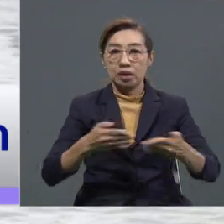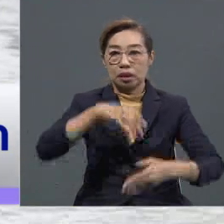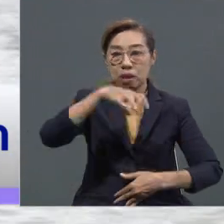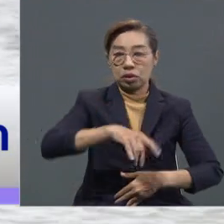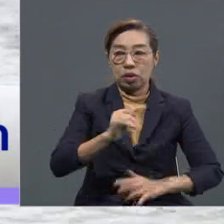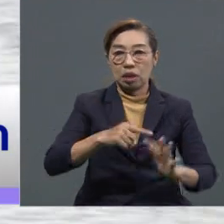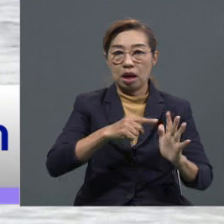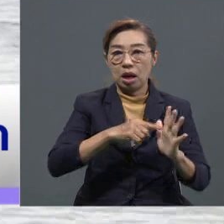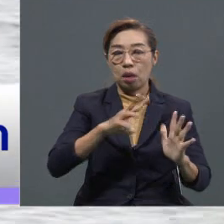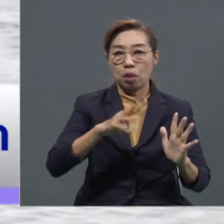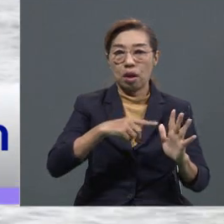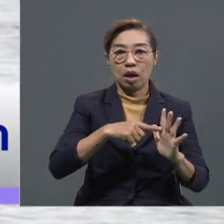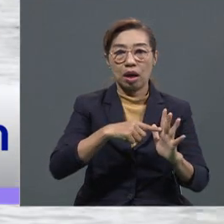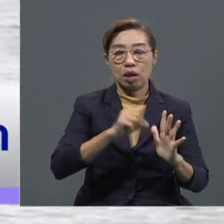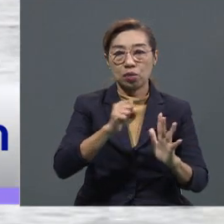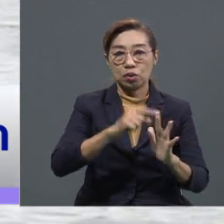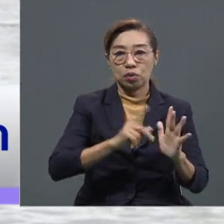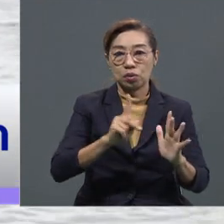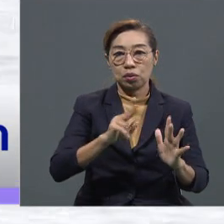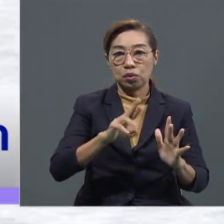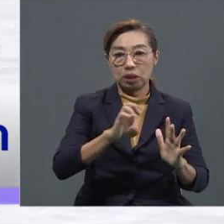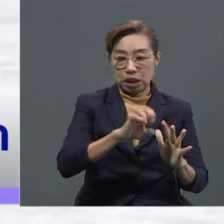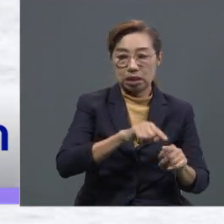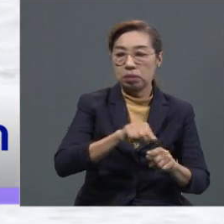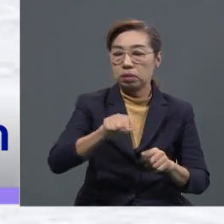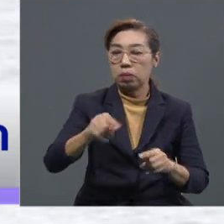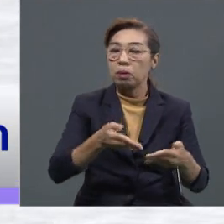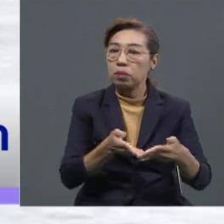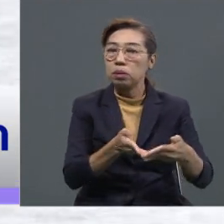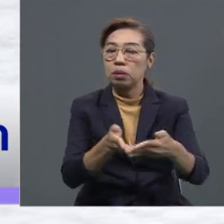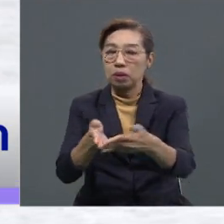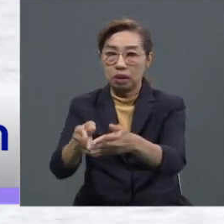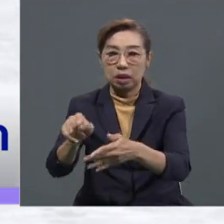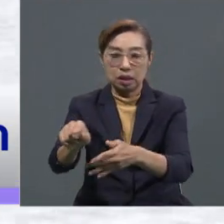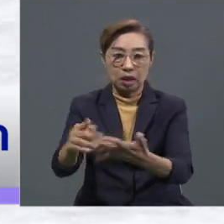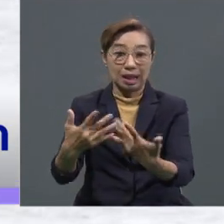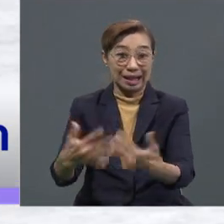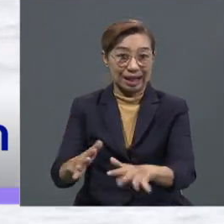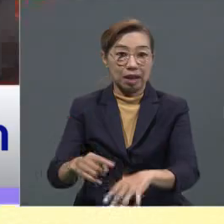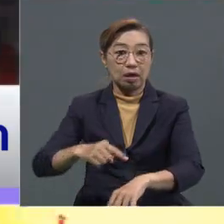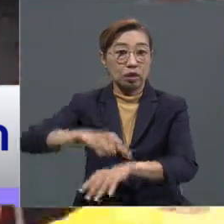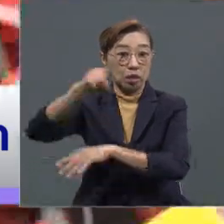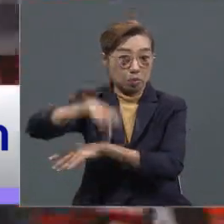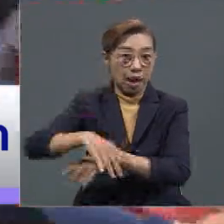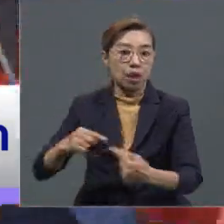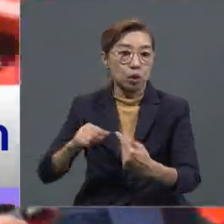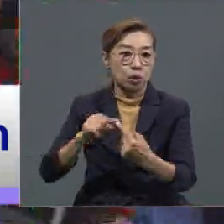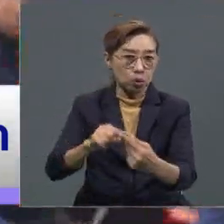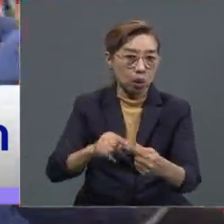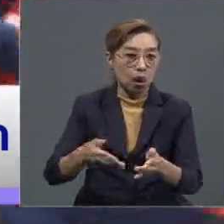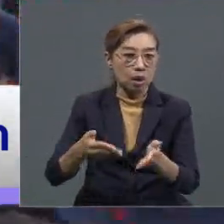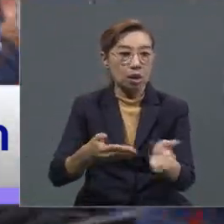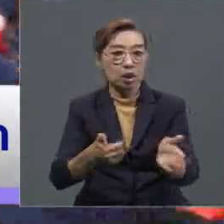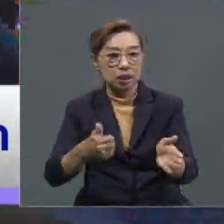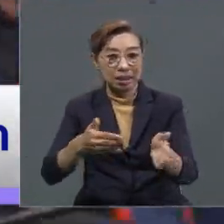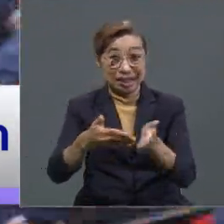จนถึงบริเวณสะพานสมเด็จพระปิ่นเกล้าและสะพานกรุงธนส่วนในช่วงบ่ายเป็นการฝึกซ้อมกำลังพลฝีพายเรือพระราชพิธีอื่นช่วง